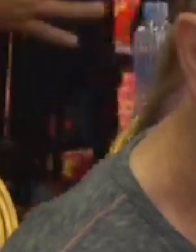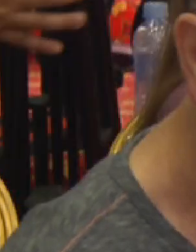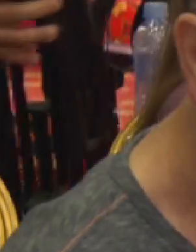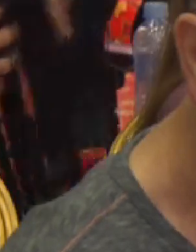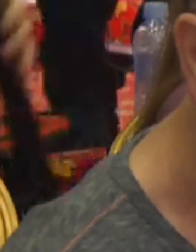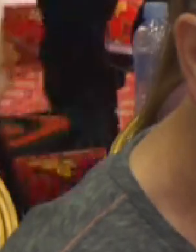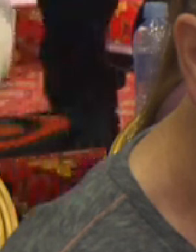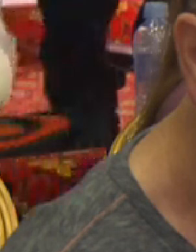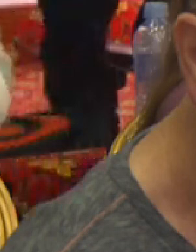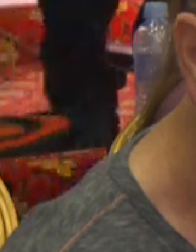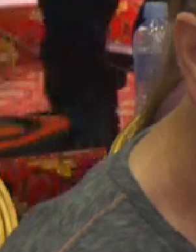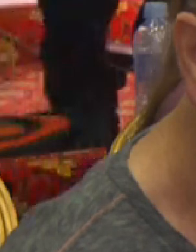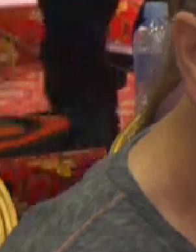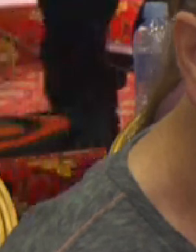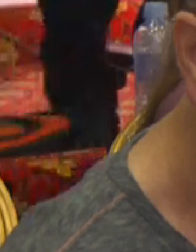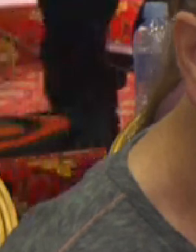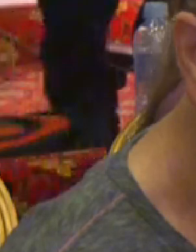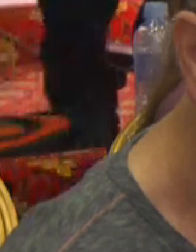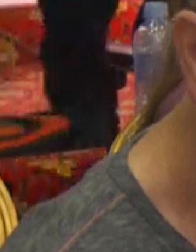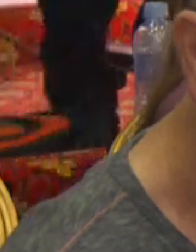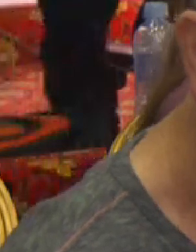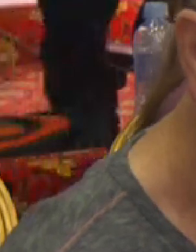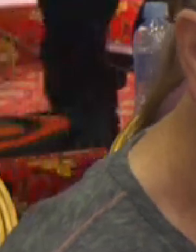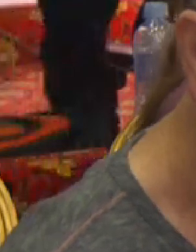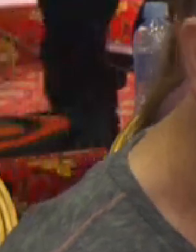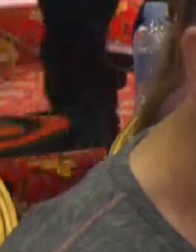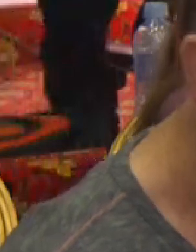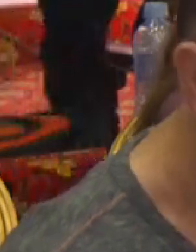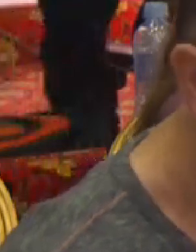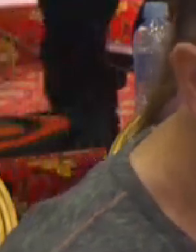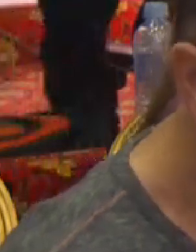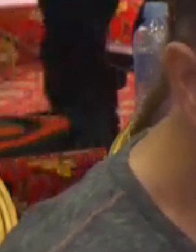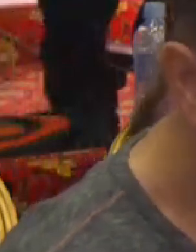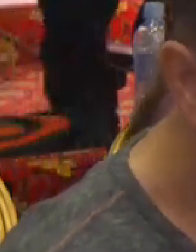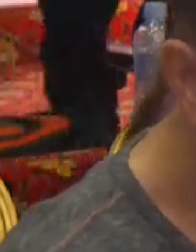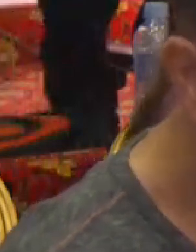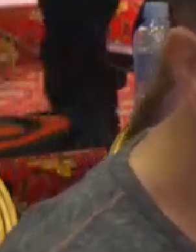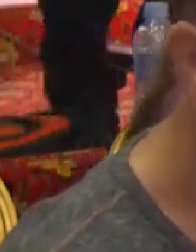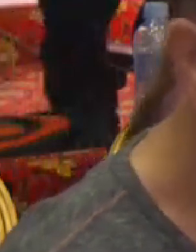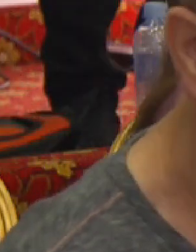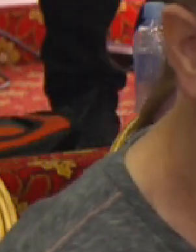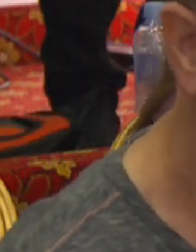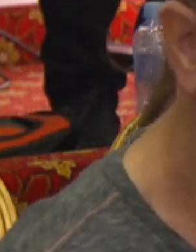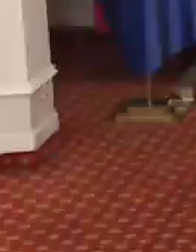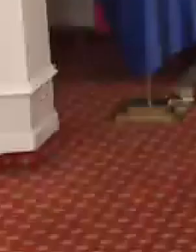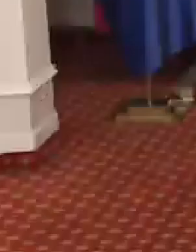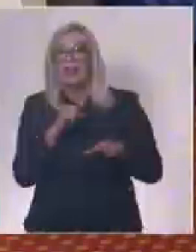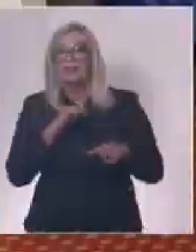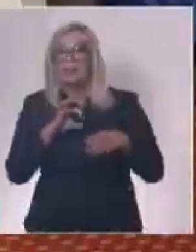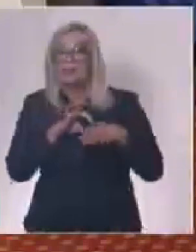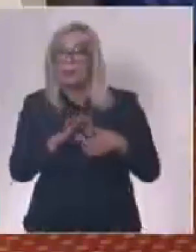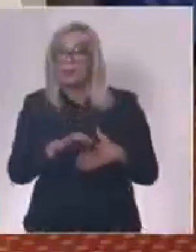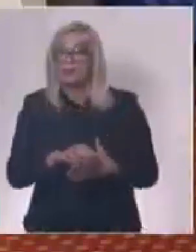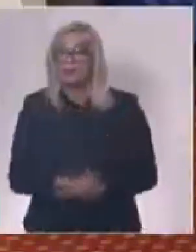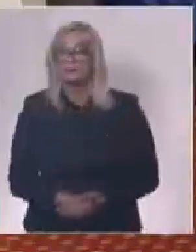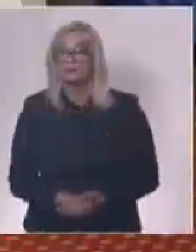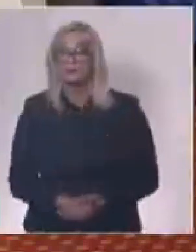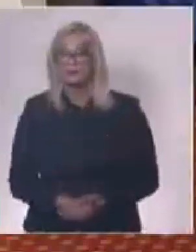дали помина, кога ќе биде распишан јавен повик од страна на Министерството за локална самоуправа?